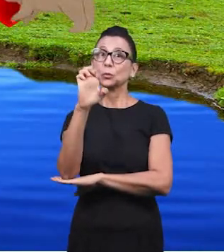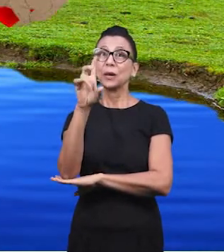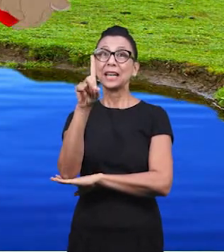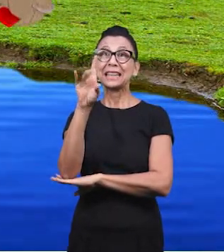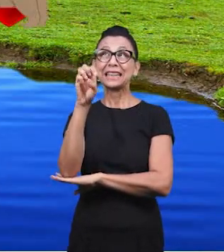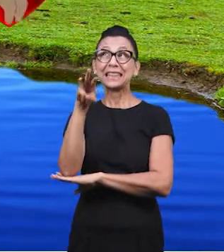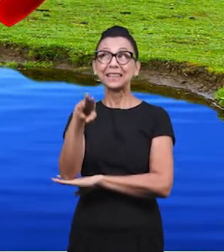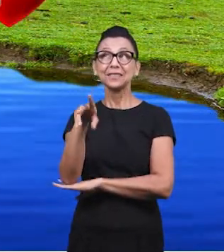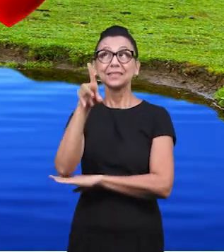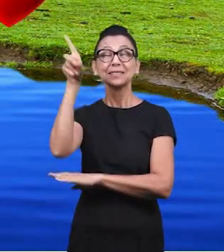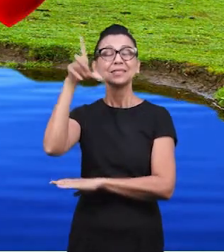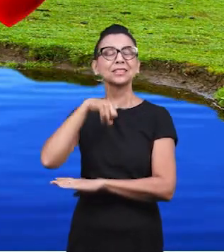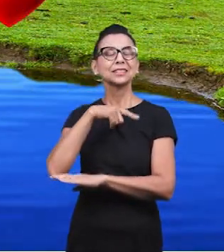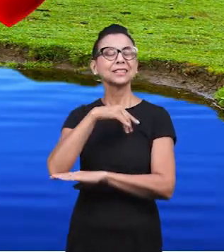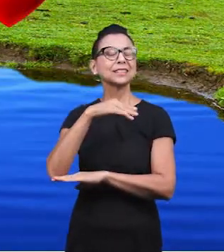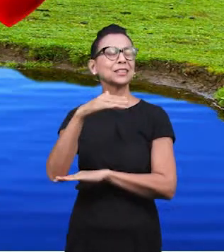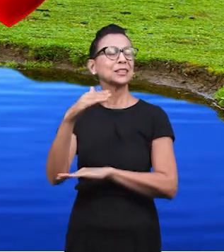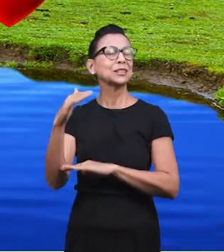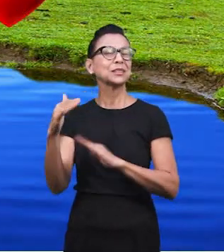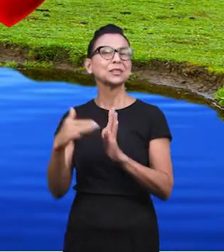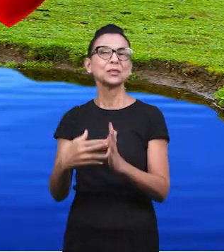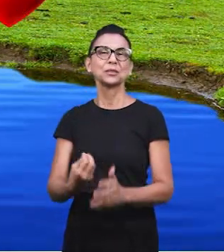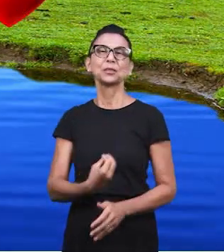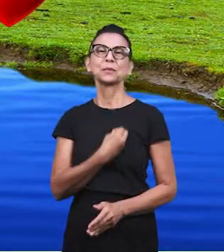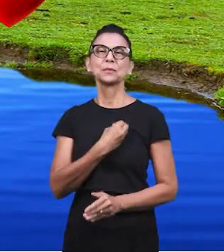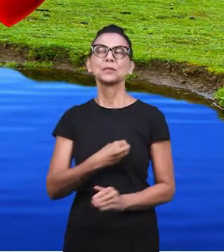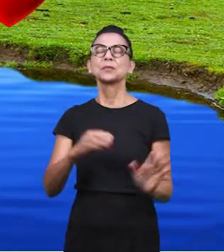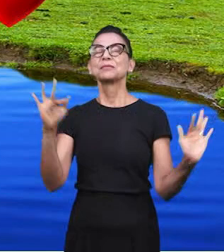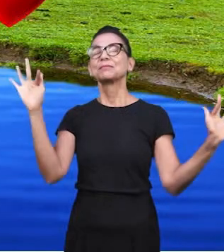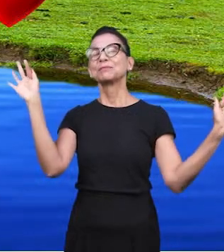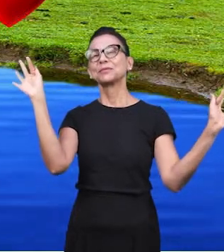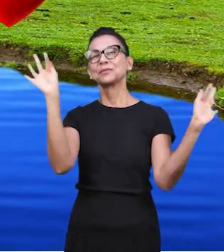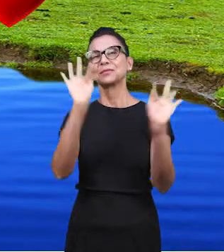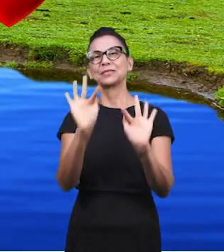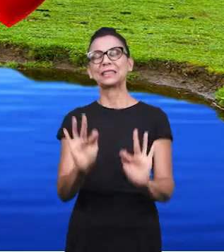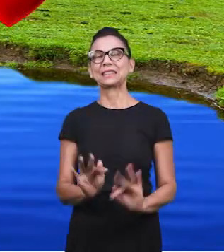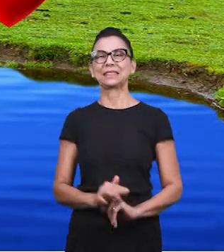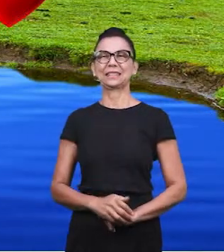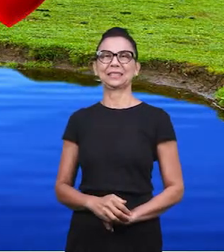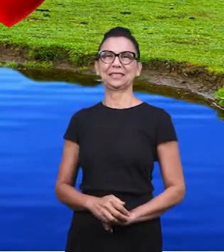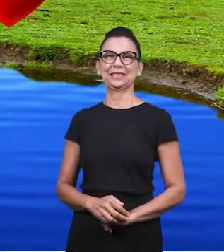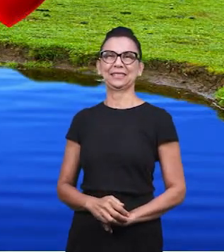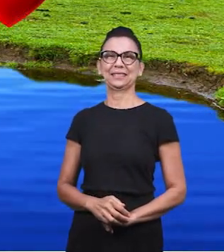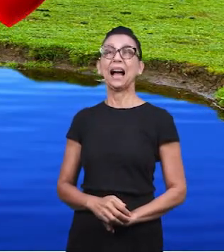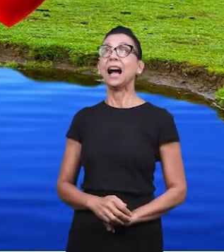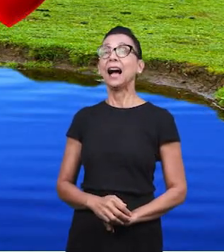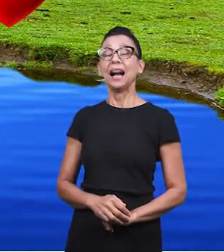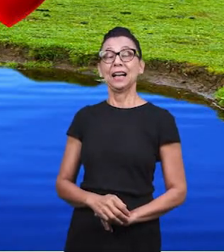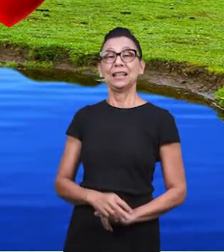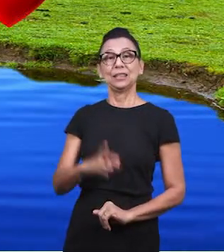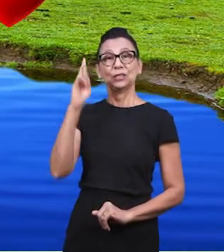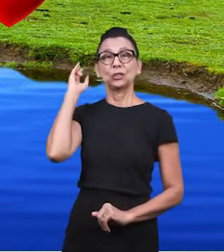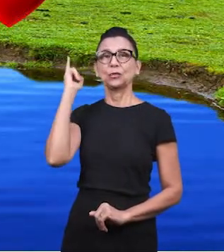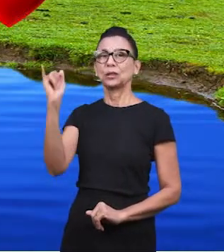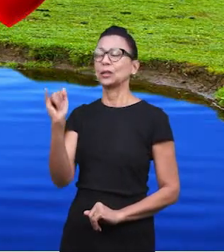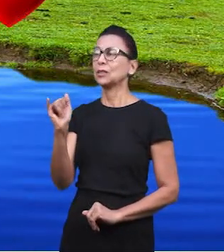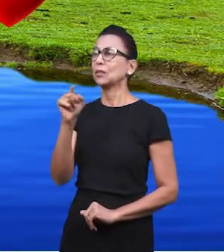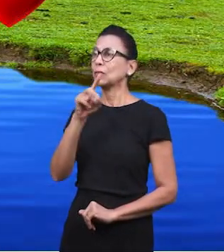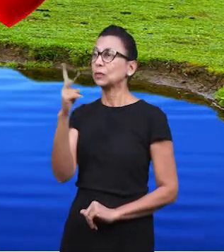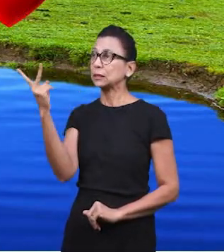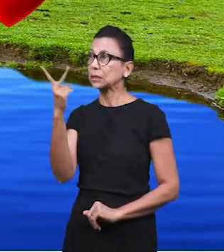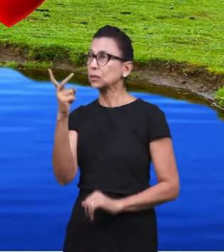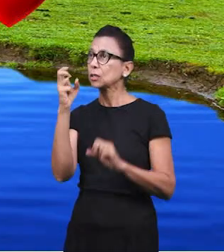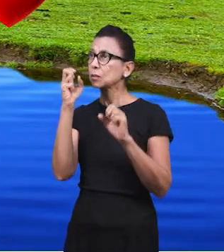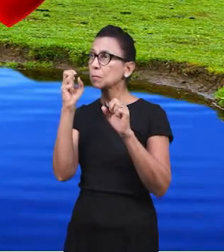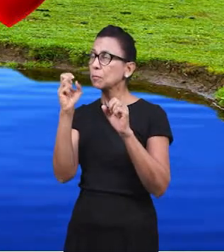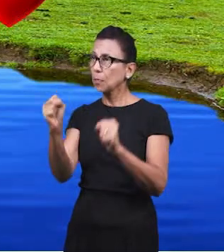milieu du jardin d'Éden. Ils avaient tout pour vivre bien et joyeux. Et le Seigneur a dit, vous pouvez manger